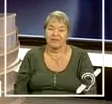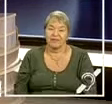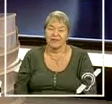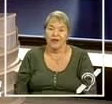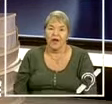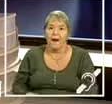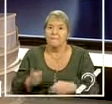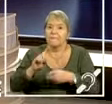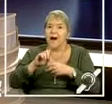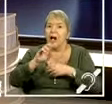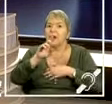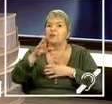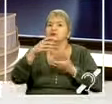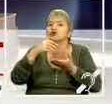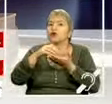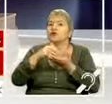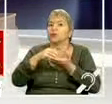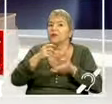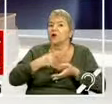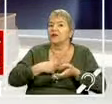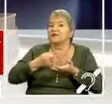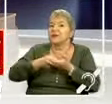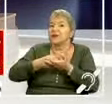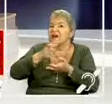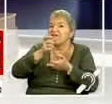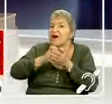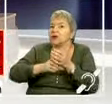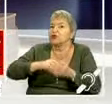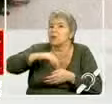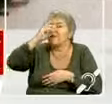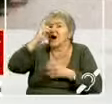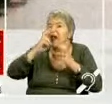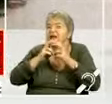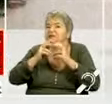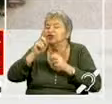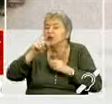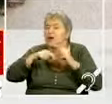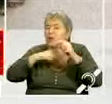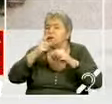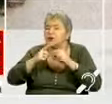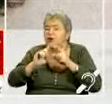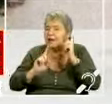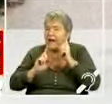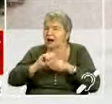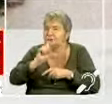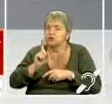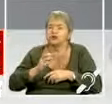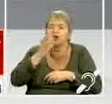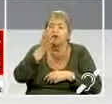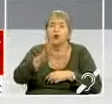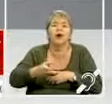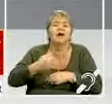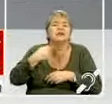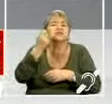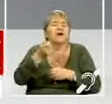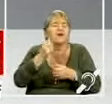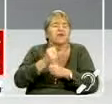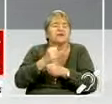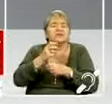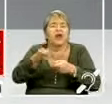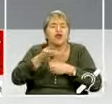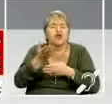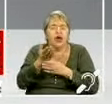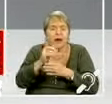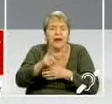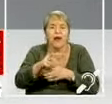Mai multe categorii de consumatori ar putea plăti facturi uriașe la energie luna viitoare dacă nu se grăbesc să depună declarații pe propria răspundere luna aceasta pentru